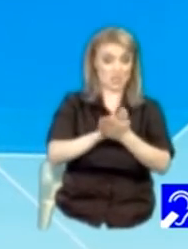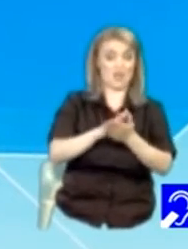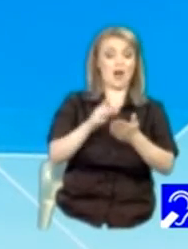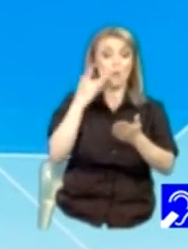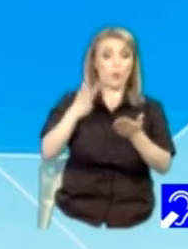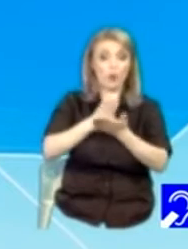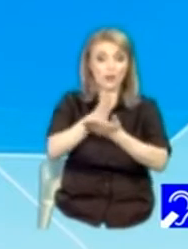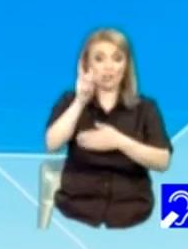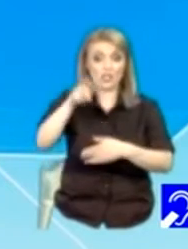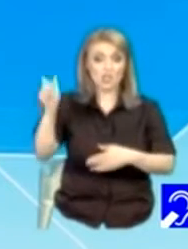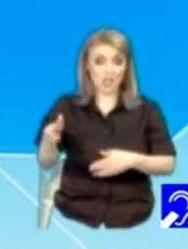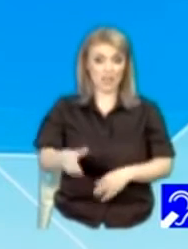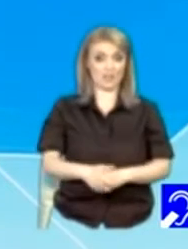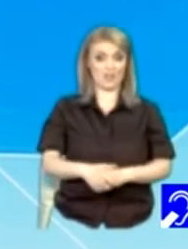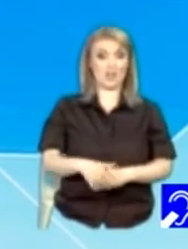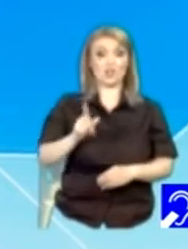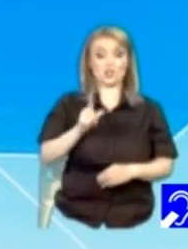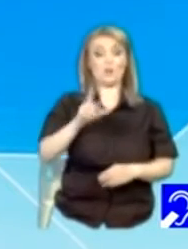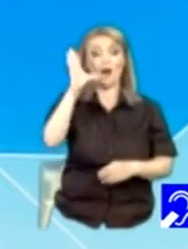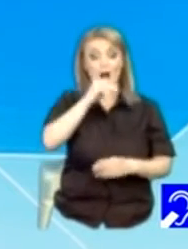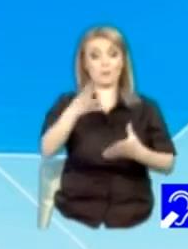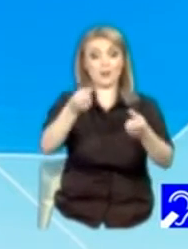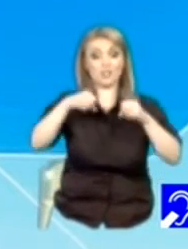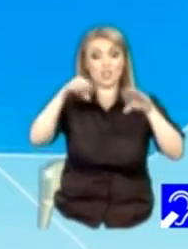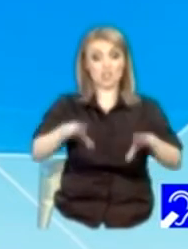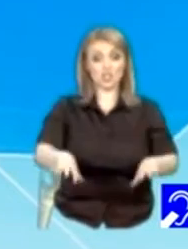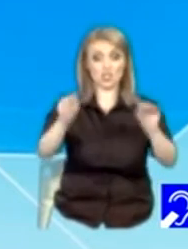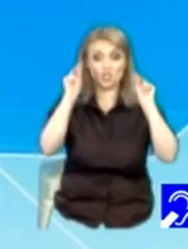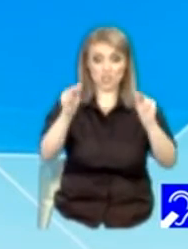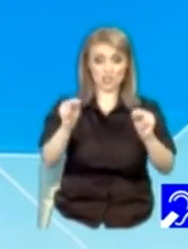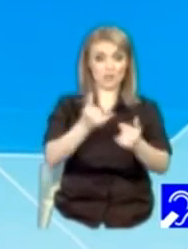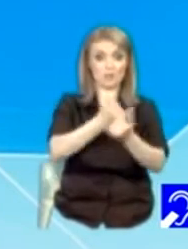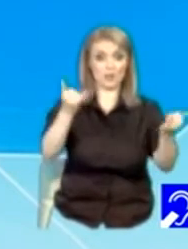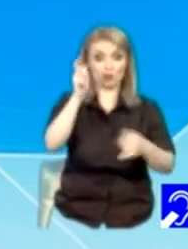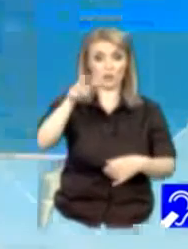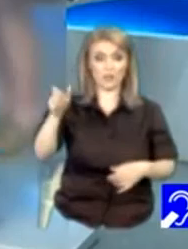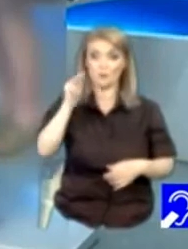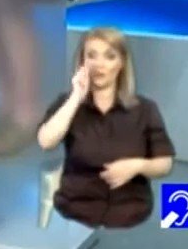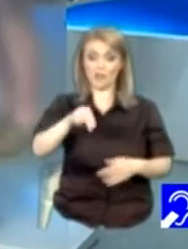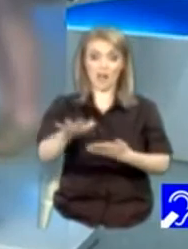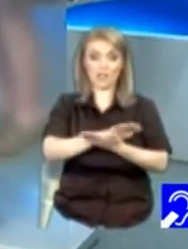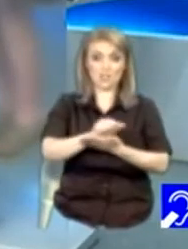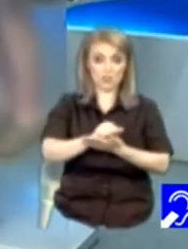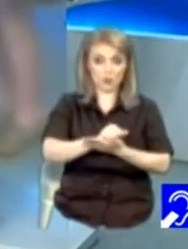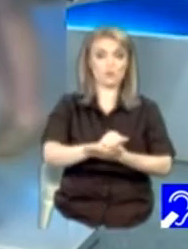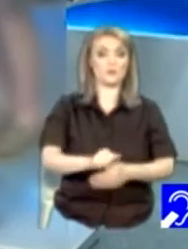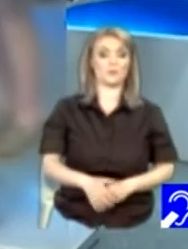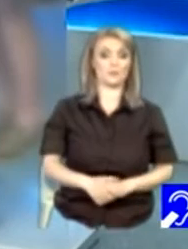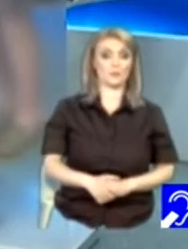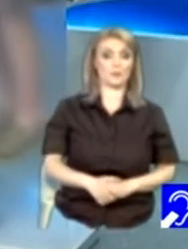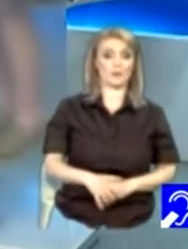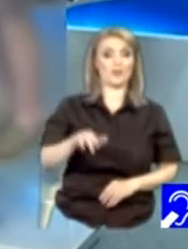clasa politică și punctele decizionale din Republica Moldova de elementele care corup, mulțumesc, care distrug economia noastră. Dar v-ați epuizat timpul, o să